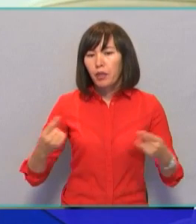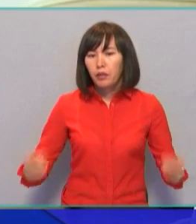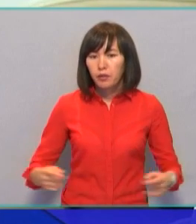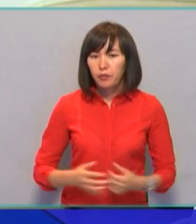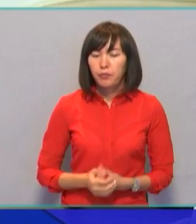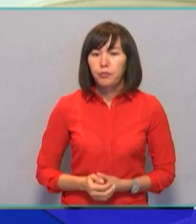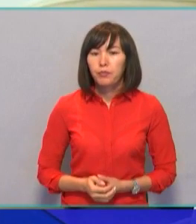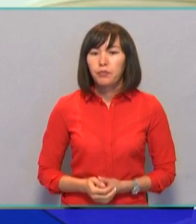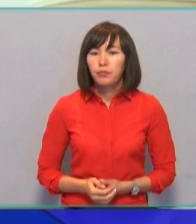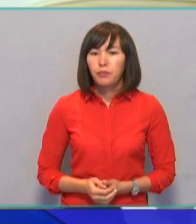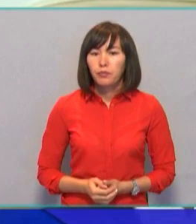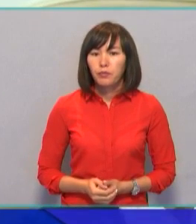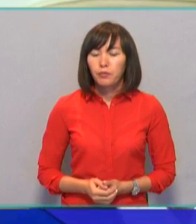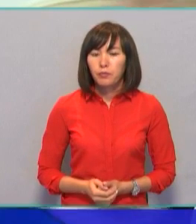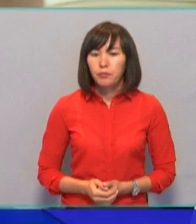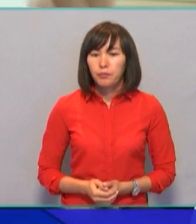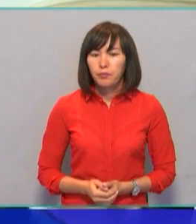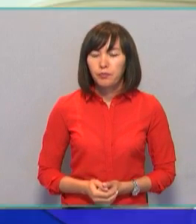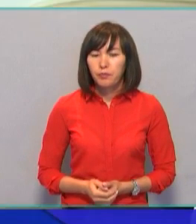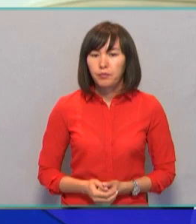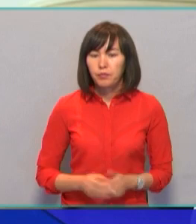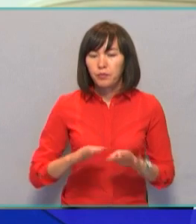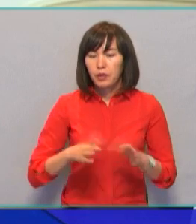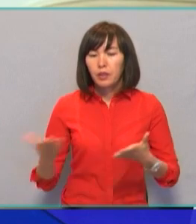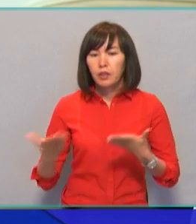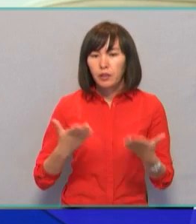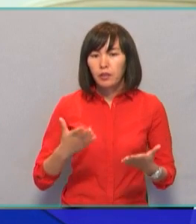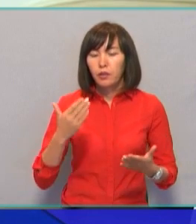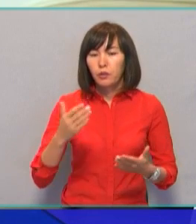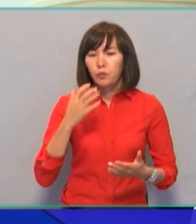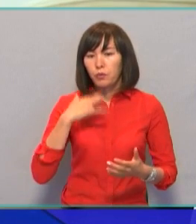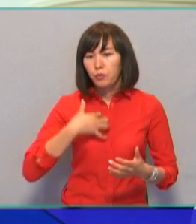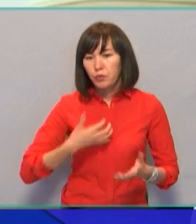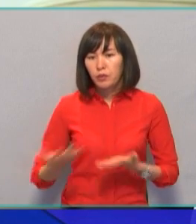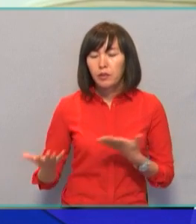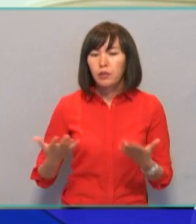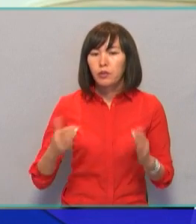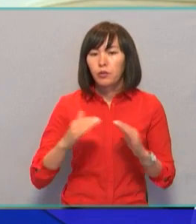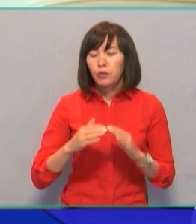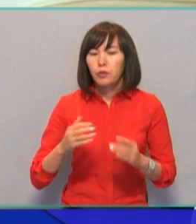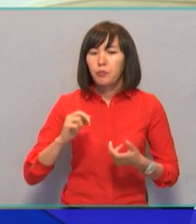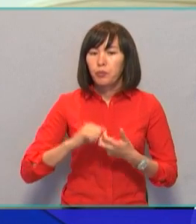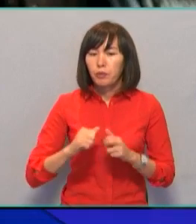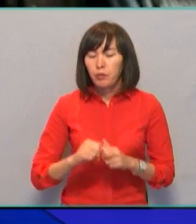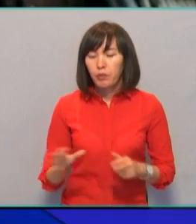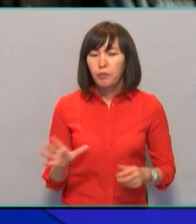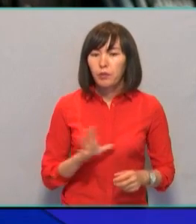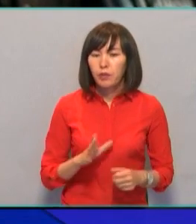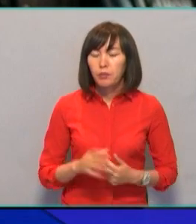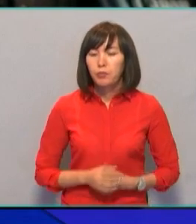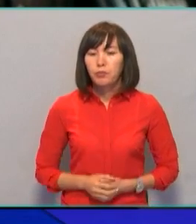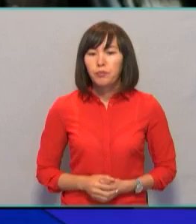сияқты. И ана баланың кейінгі түріне алған, неге ол мұңайып келді? Мынау үйінде бір жағдайлар